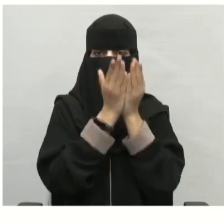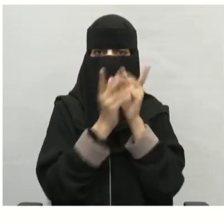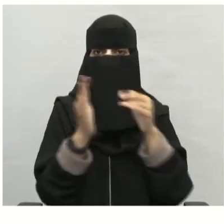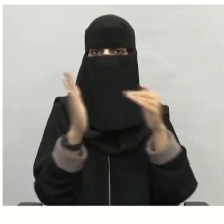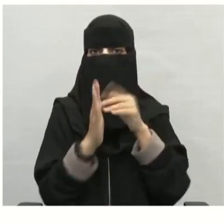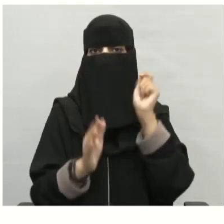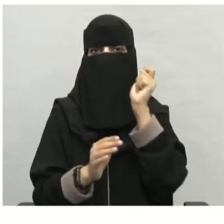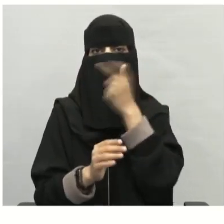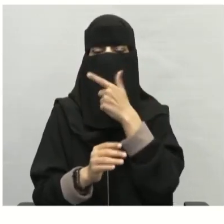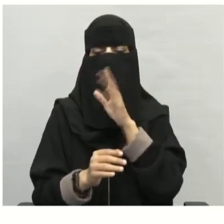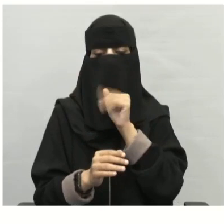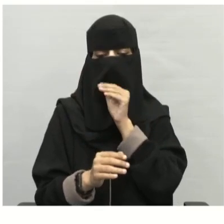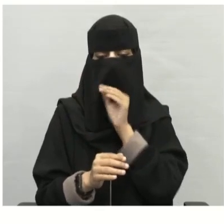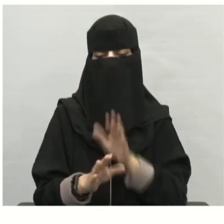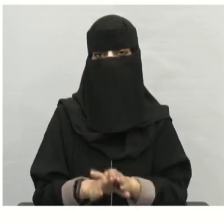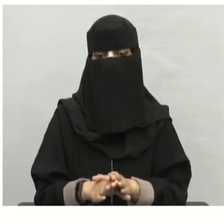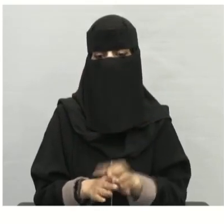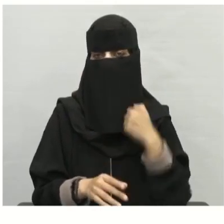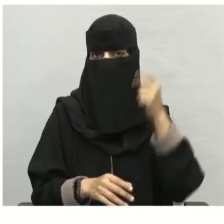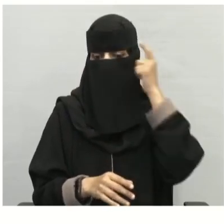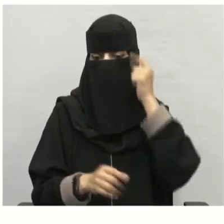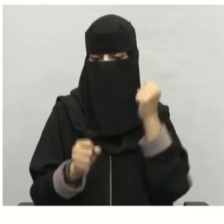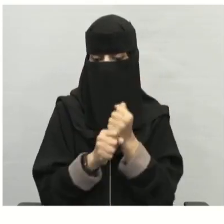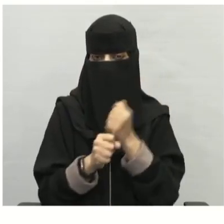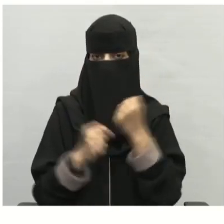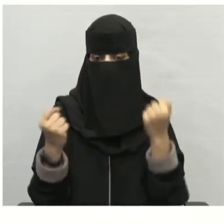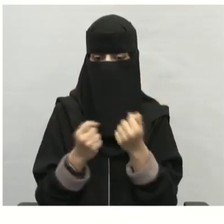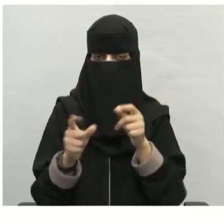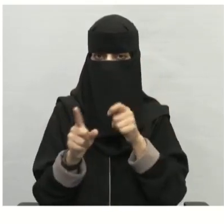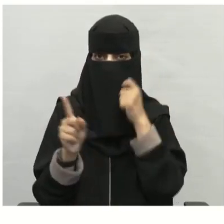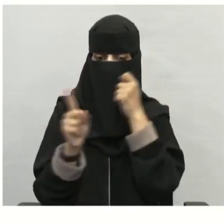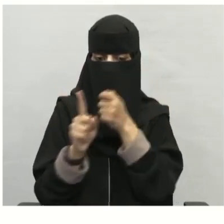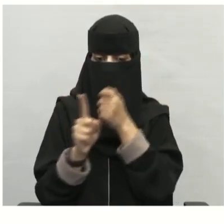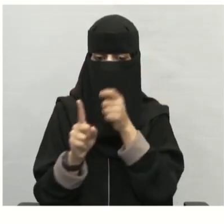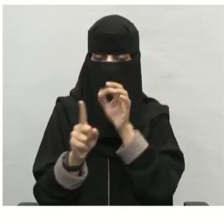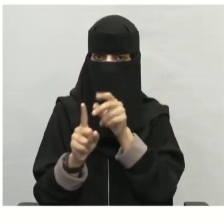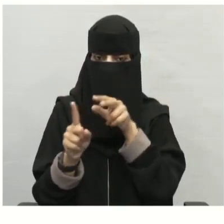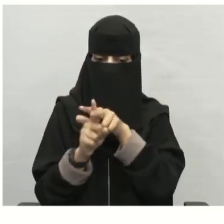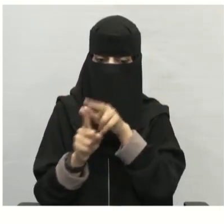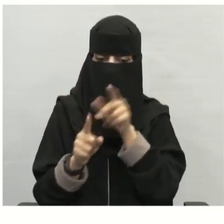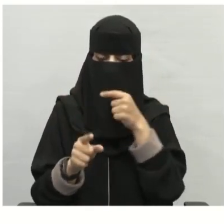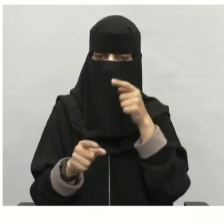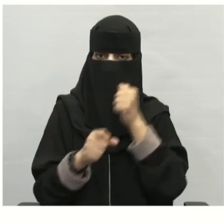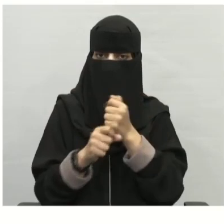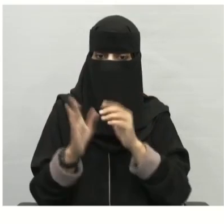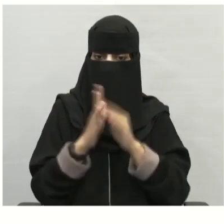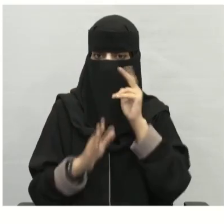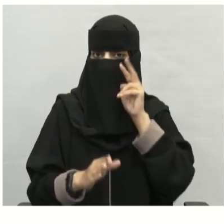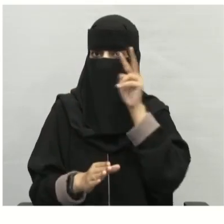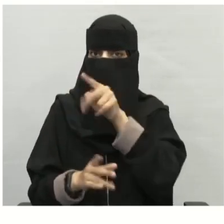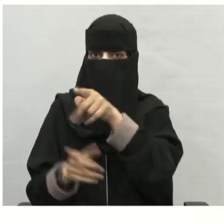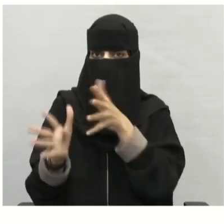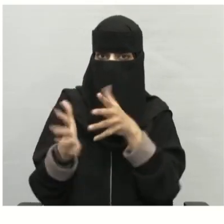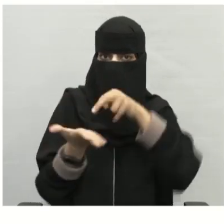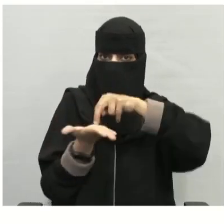تنتهي بسرعه تذكر ان ممارسه التنمر يجد غايته عندما يسبب الخوف الاخرين